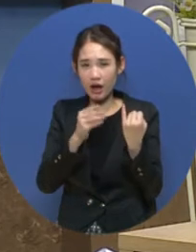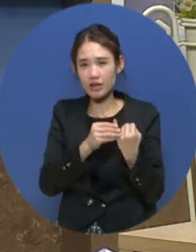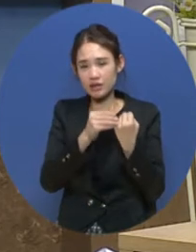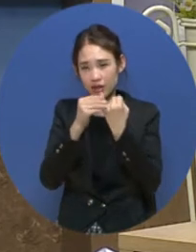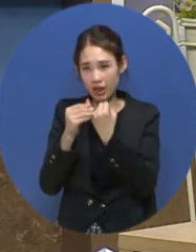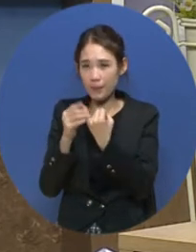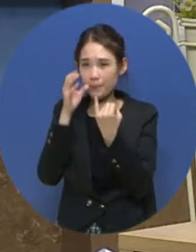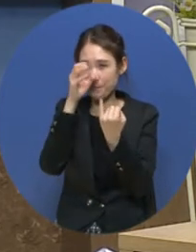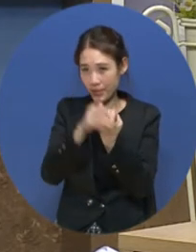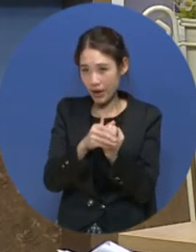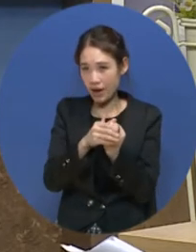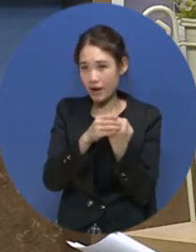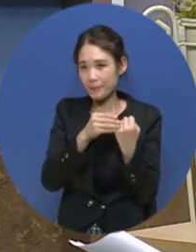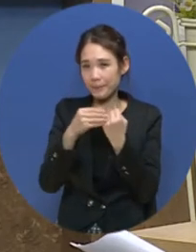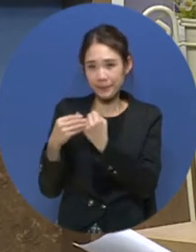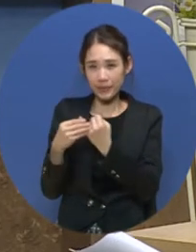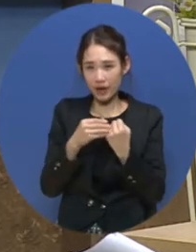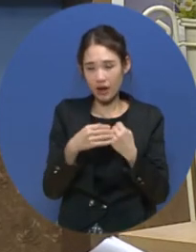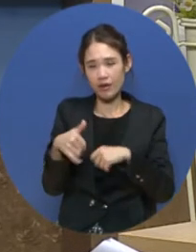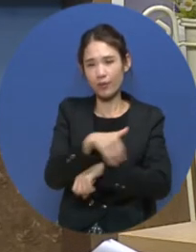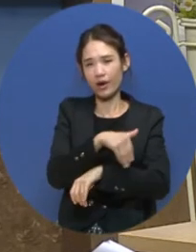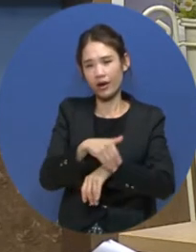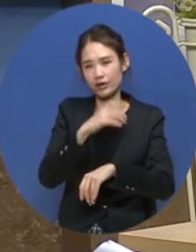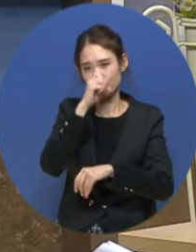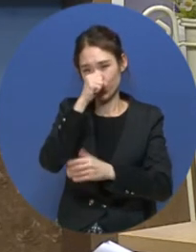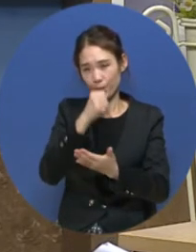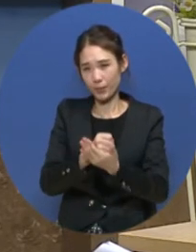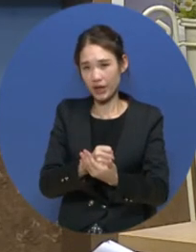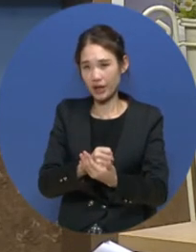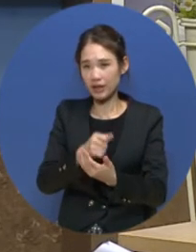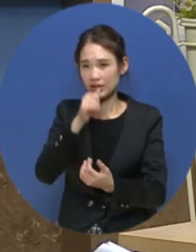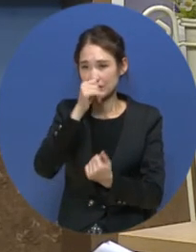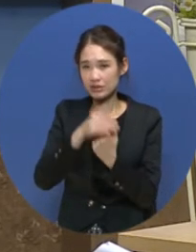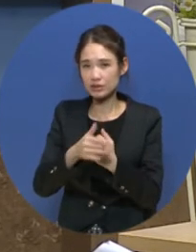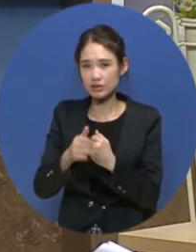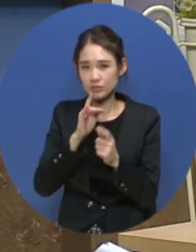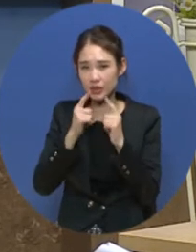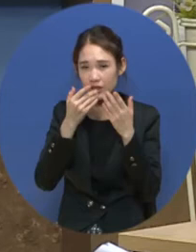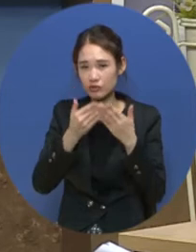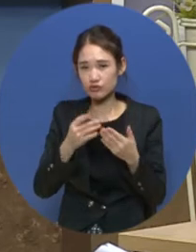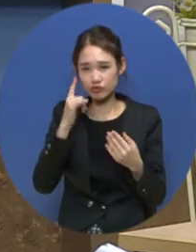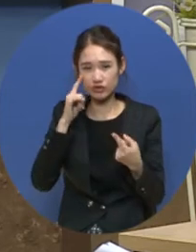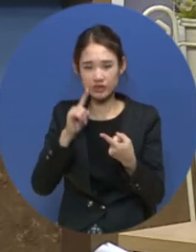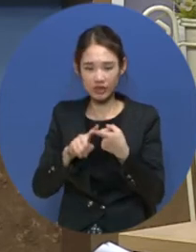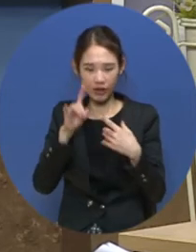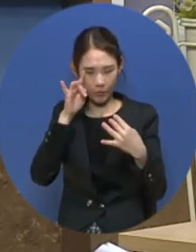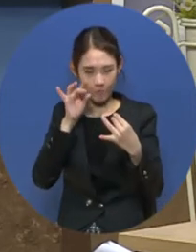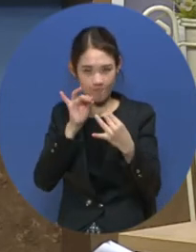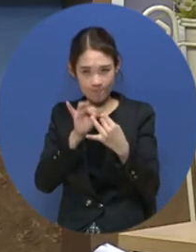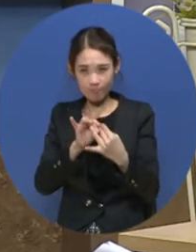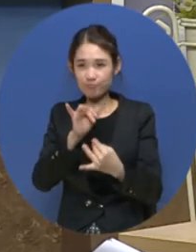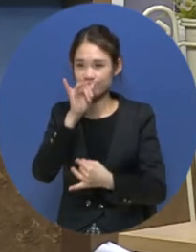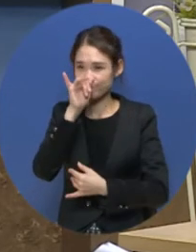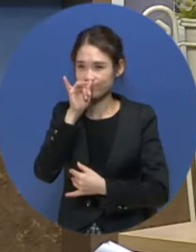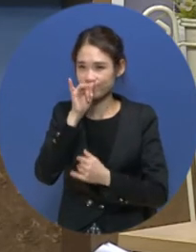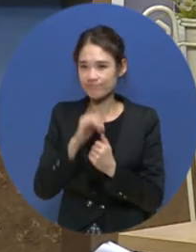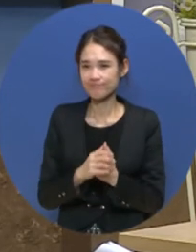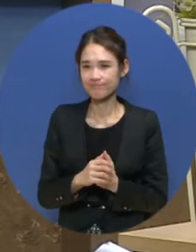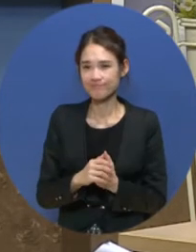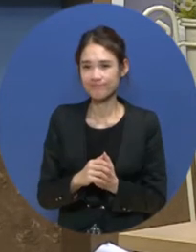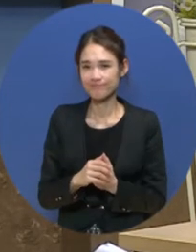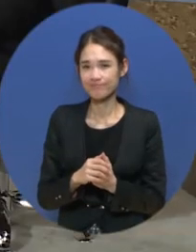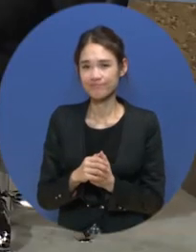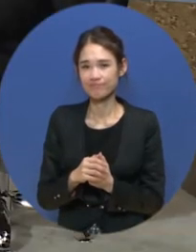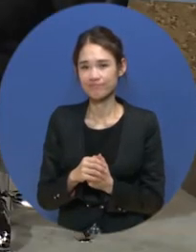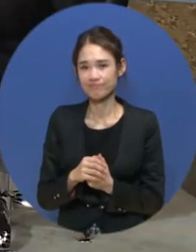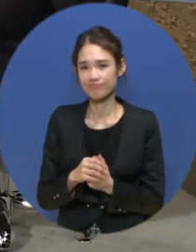네. 수월하다는 장점이 있는 그렇죠. 네. 네. 면이 있기 때문에 네. 말씀하신 부분에서 또 공감이 네. 가는 부분이 네, 있습니다. 네, 네.